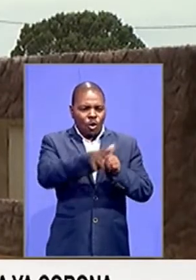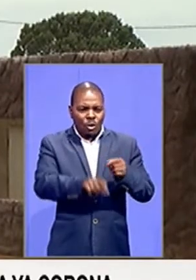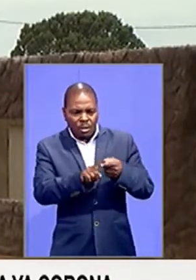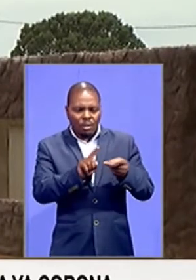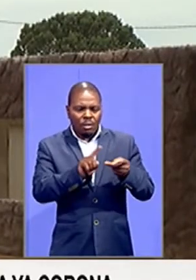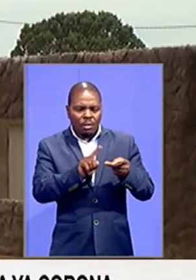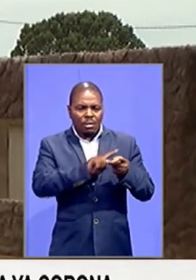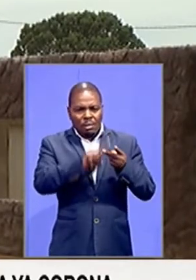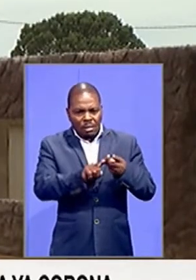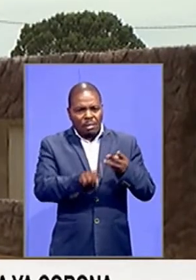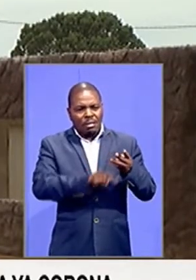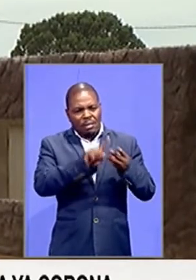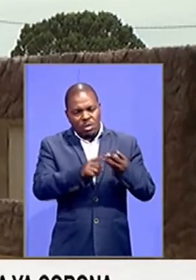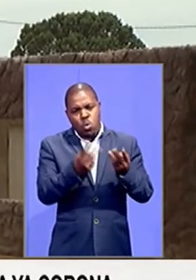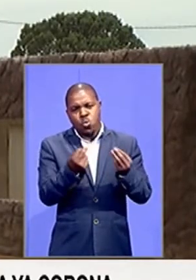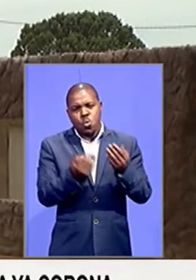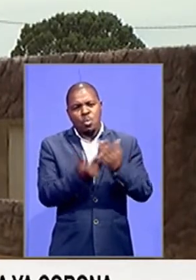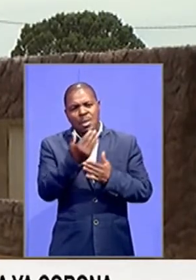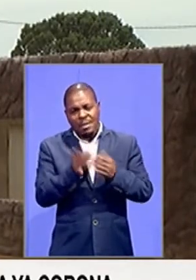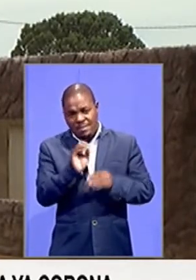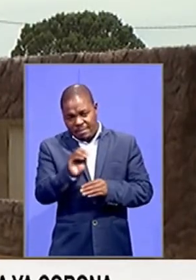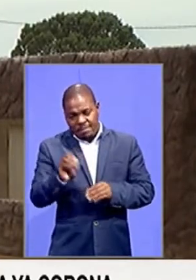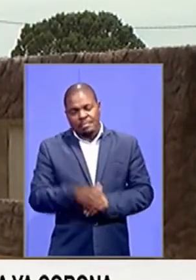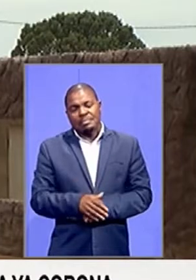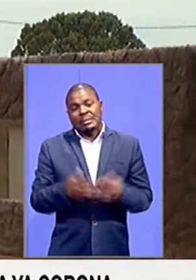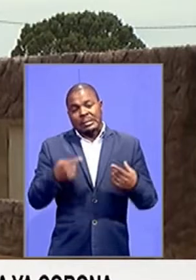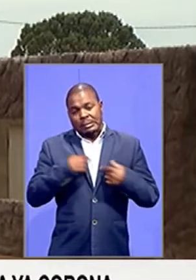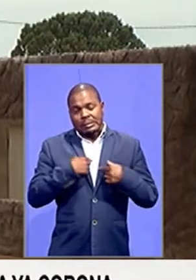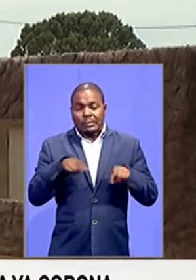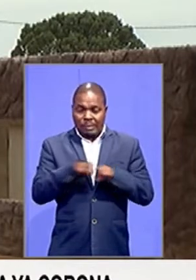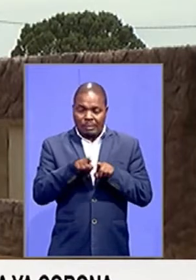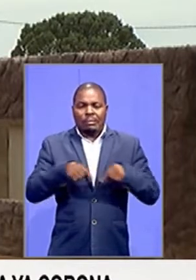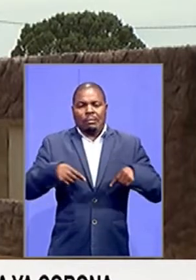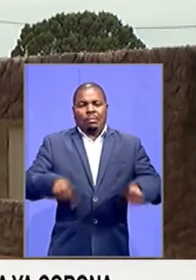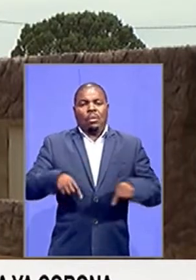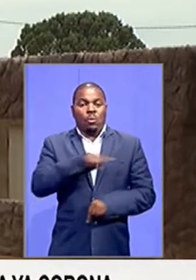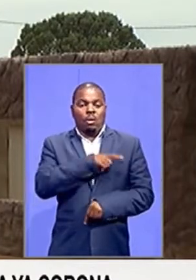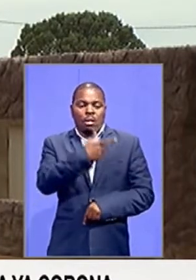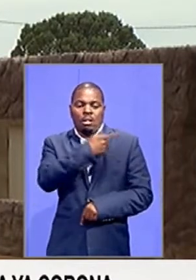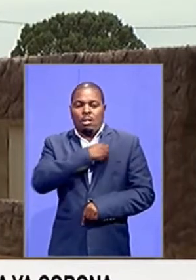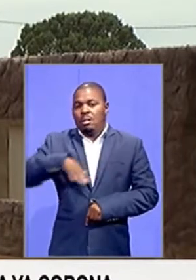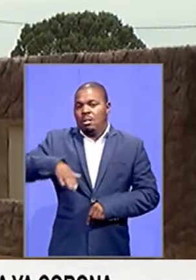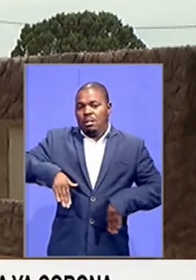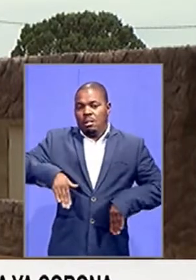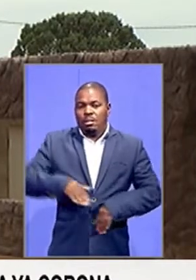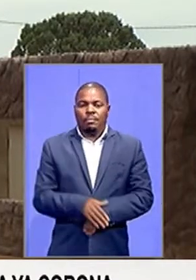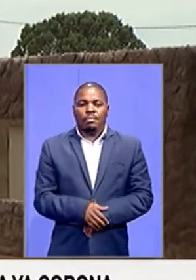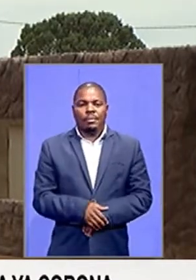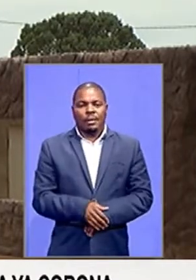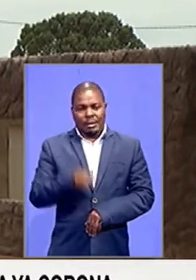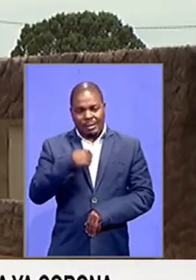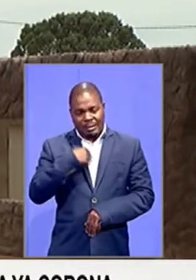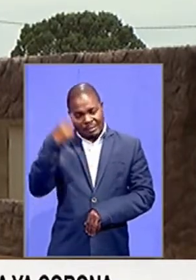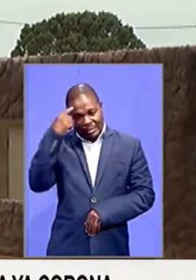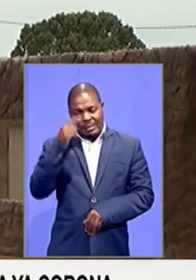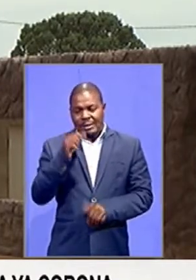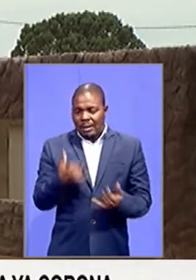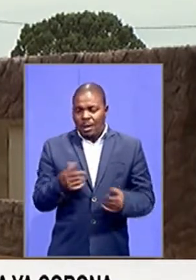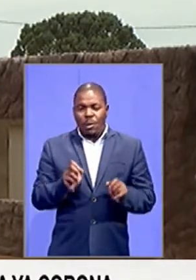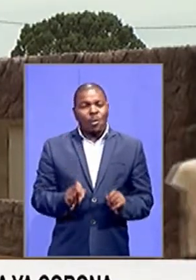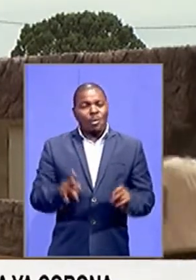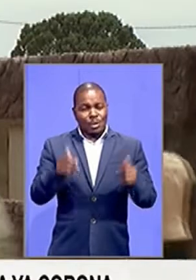COVID-19 go dula na megare e mentšha. So I'm so scared because now I haven't vaccinated so far, but I think it's a great opportunity